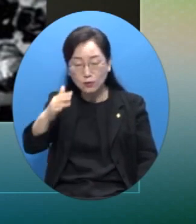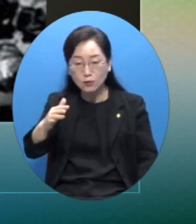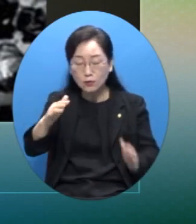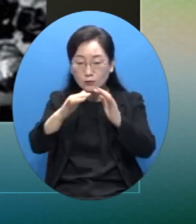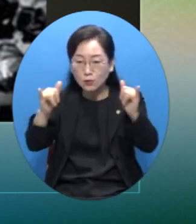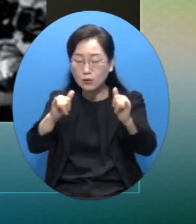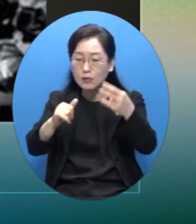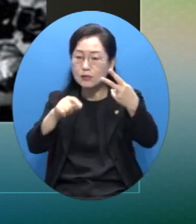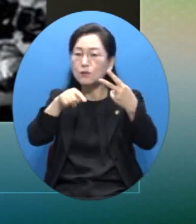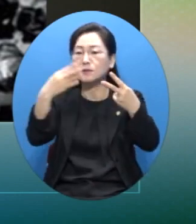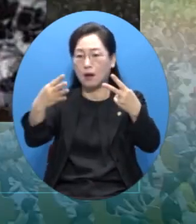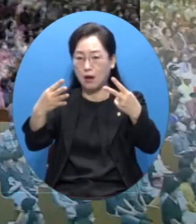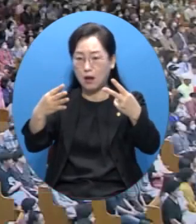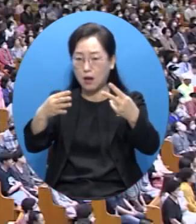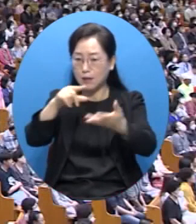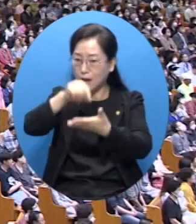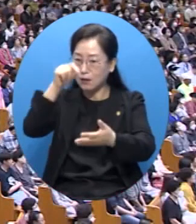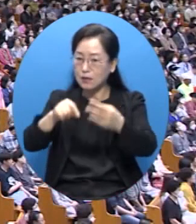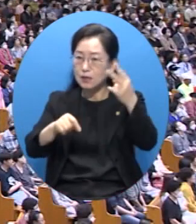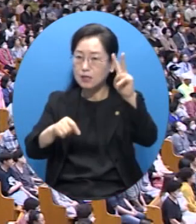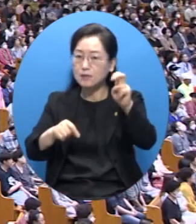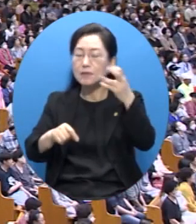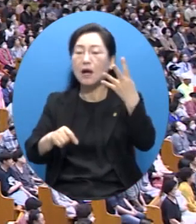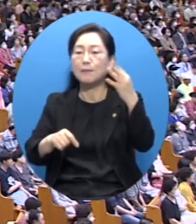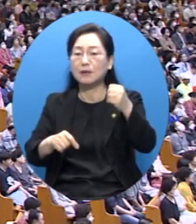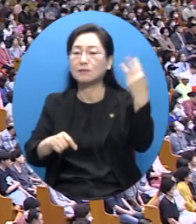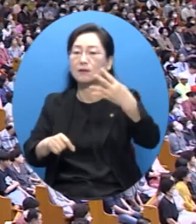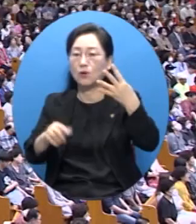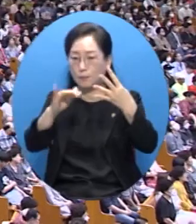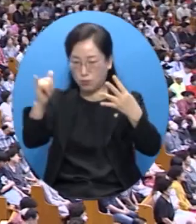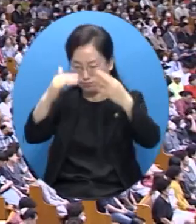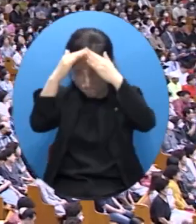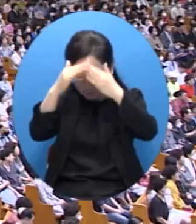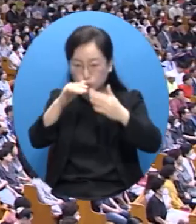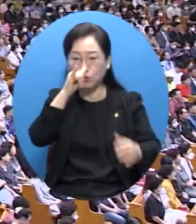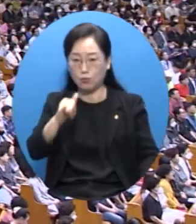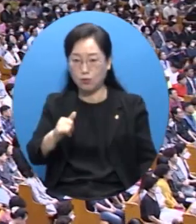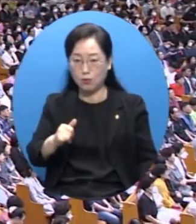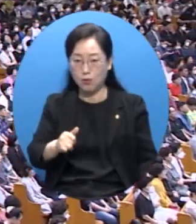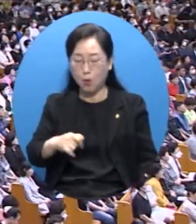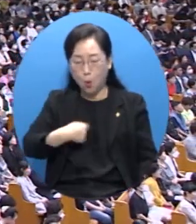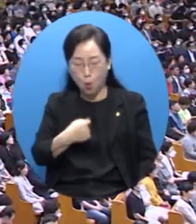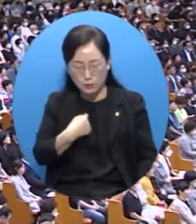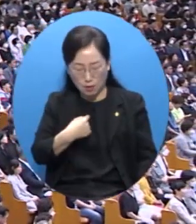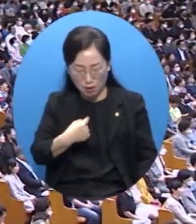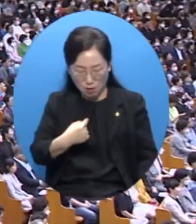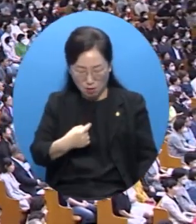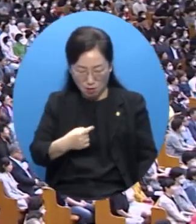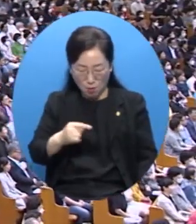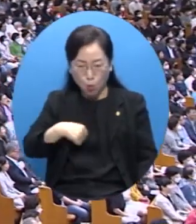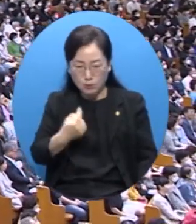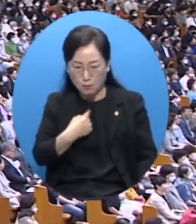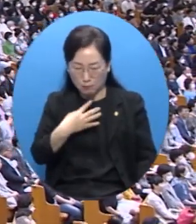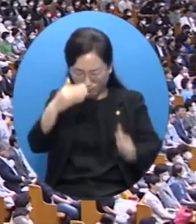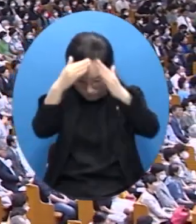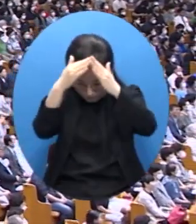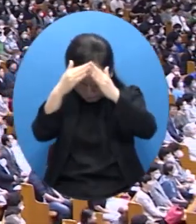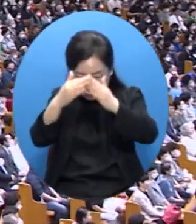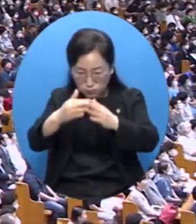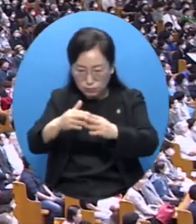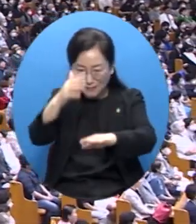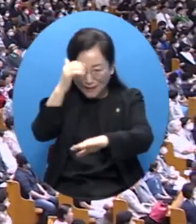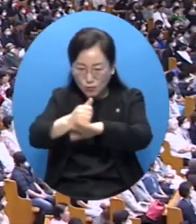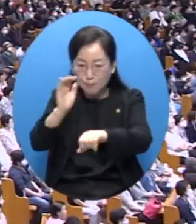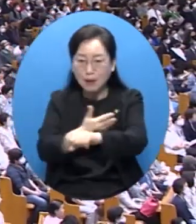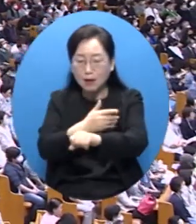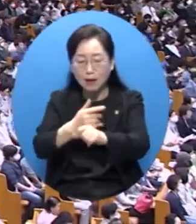2.4%, 약 24만 4천 명이 은둔형 외톨이라고 합니다. 저 혼자만의 생각에 깊이 빠져 살다가 잘못된 길로 가는